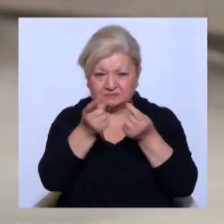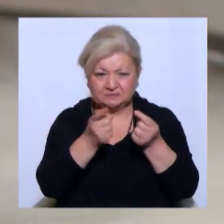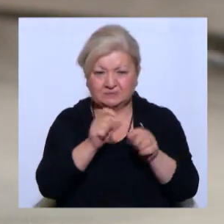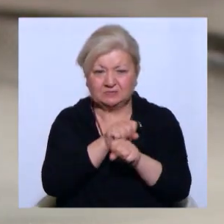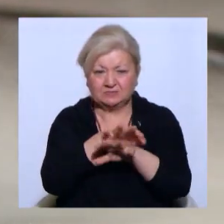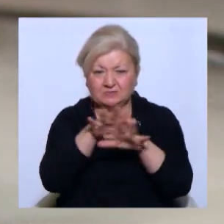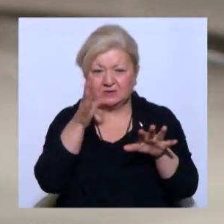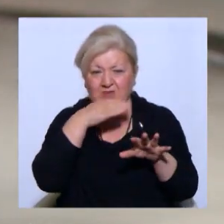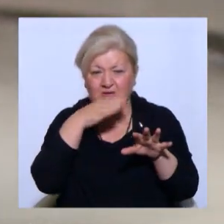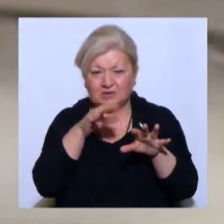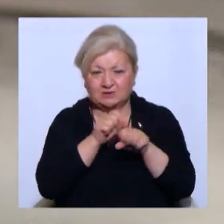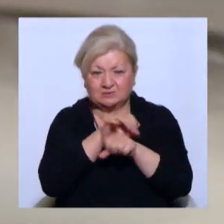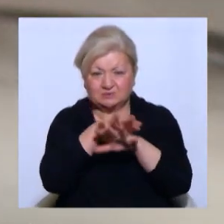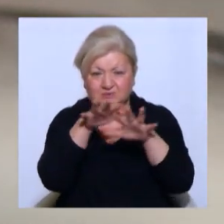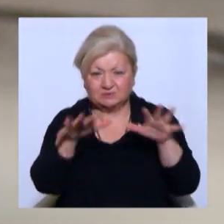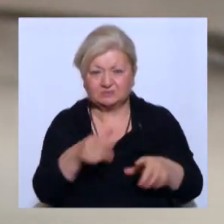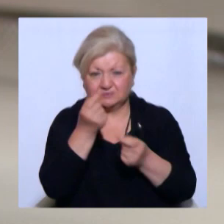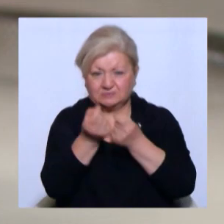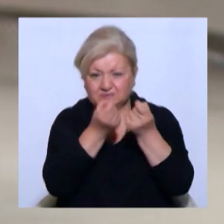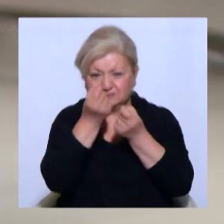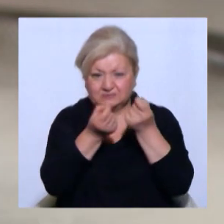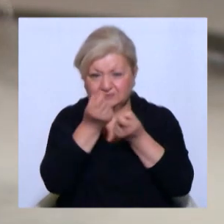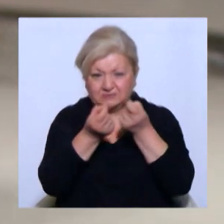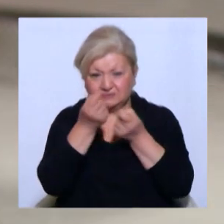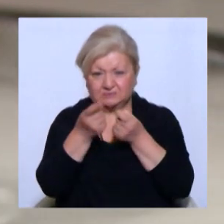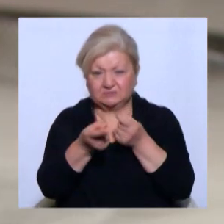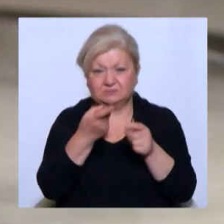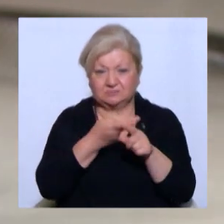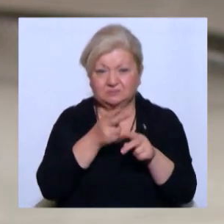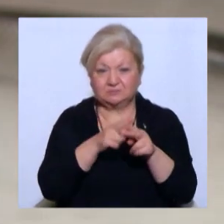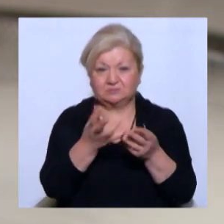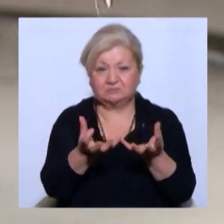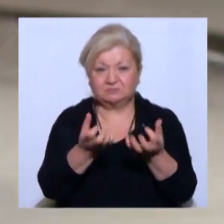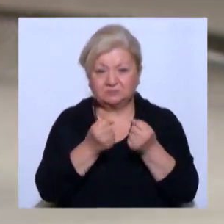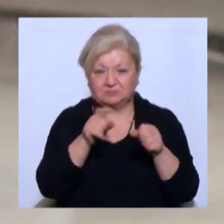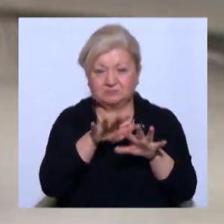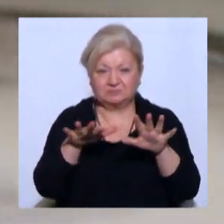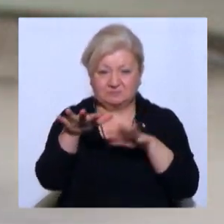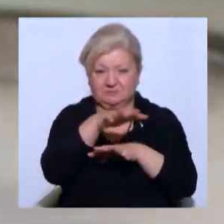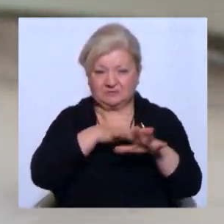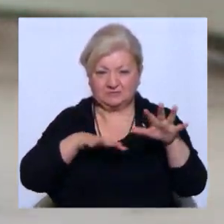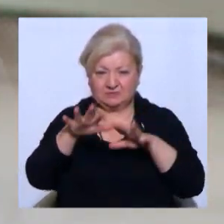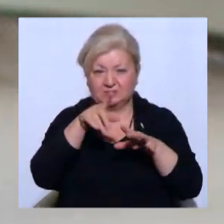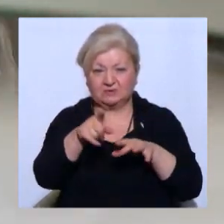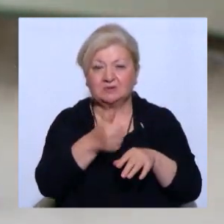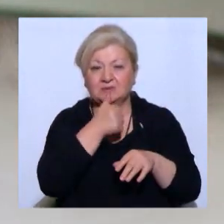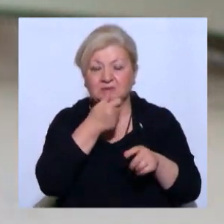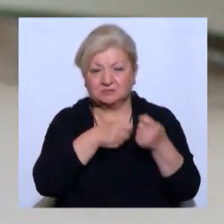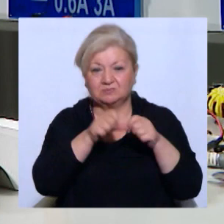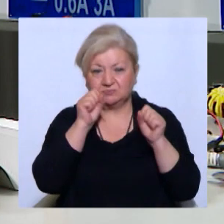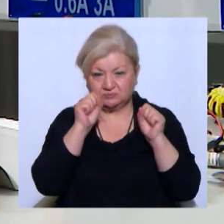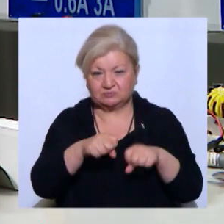ძალიან მცირე ნაწილაკებად კავიტაციის შედეგად დაიშალა წყალი ძალიან მცირე ნაწილაკებად და მივიღეთ